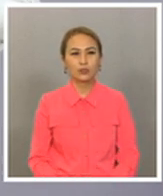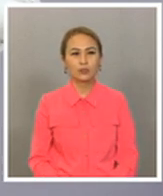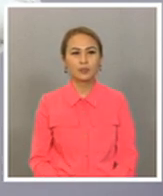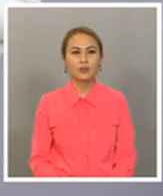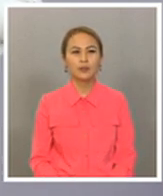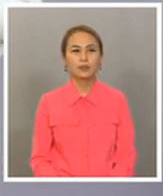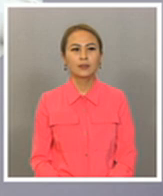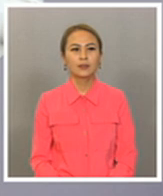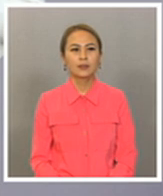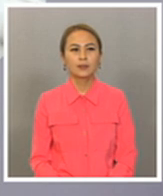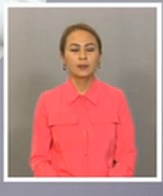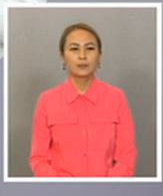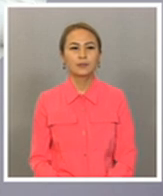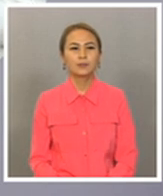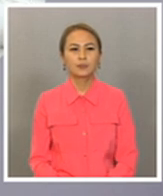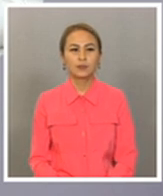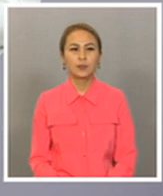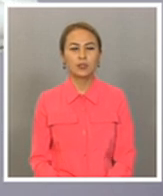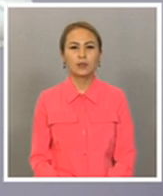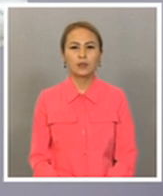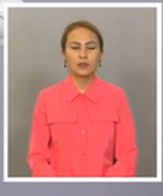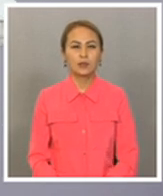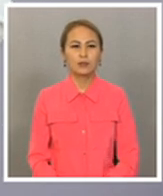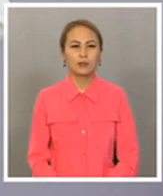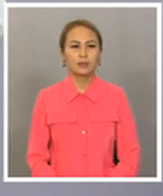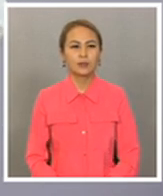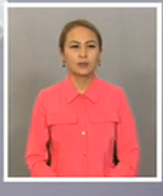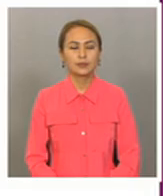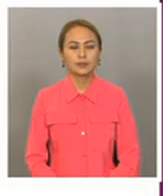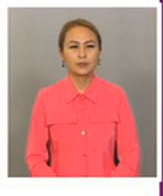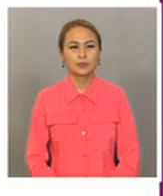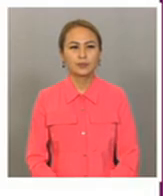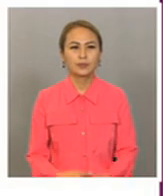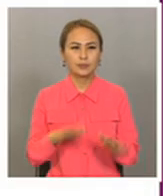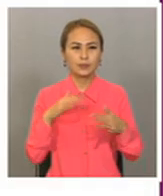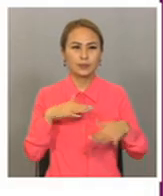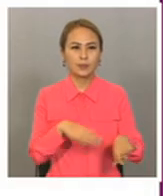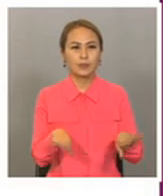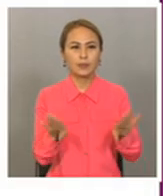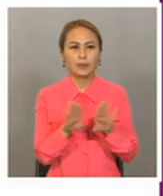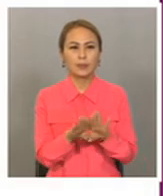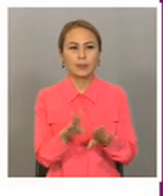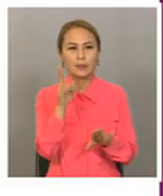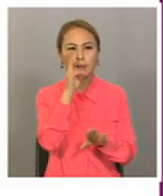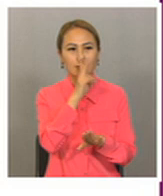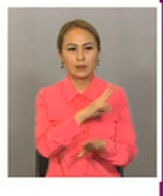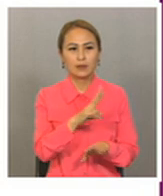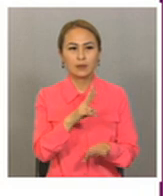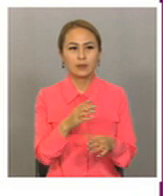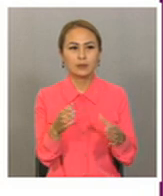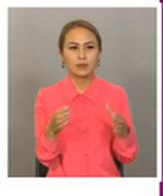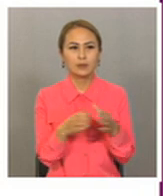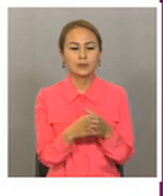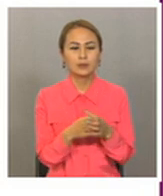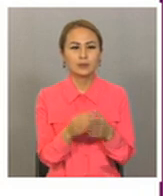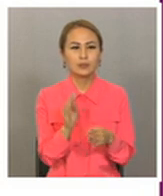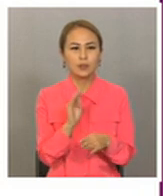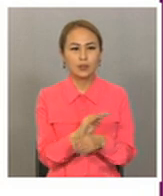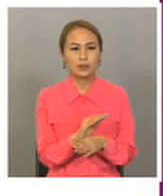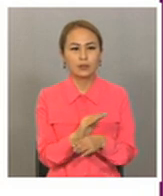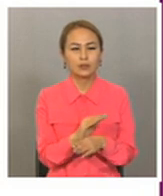өлеңдегі есімдікті анықтайық. Теңізге мынау қарашы, жетпейді көздің